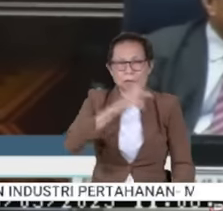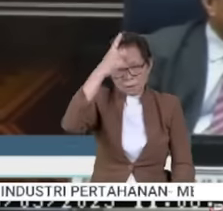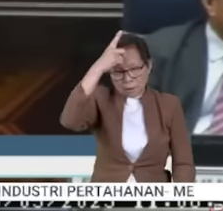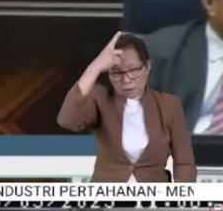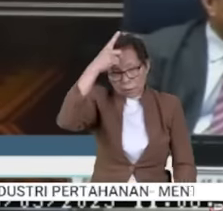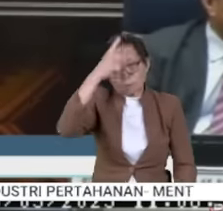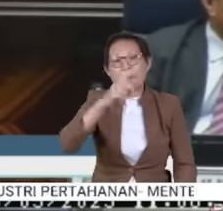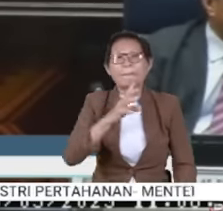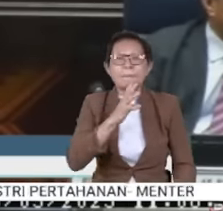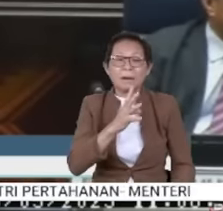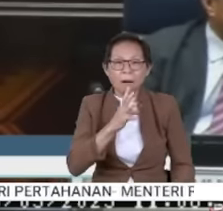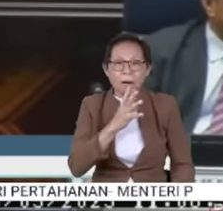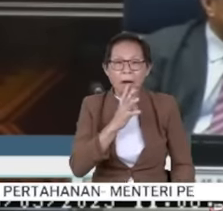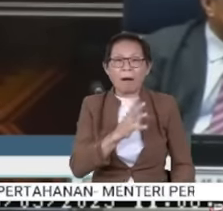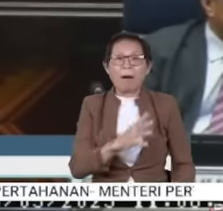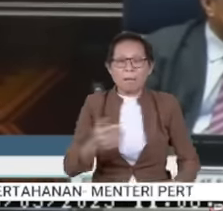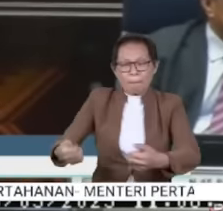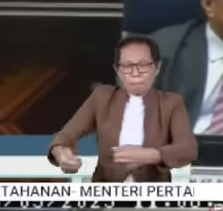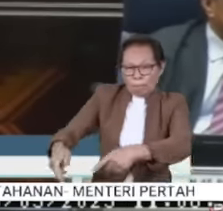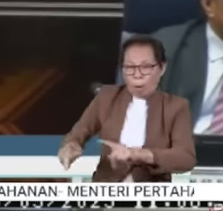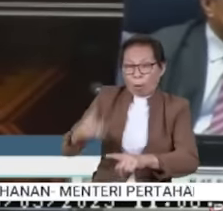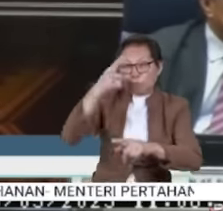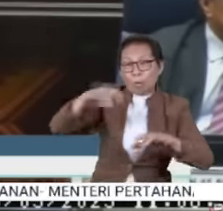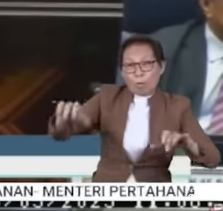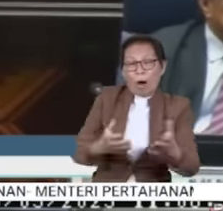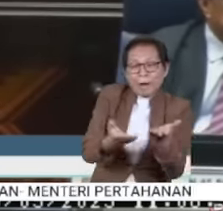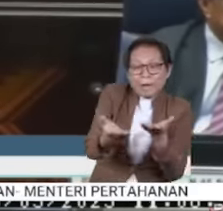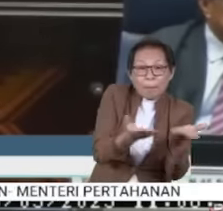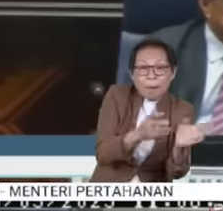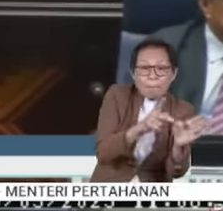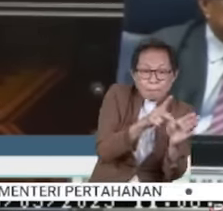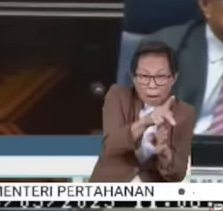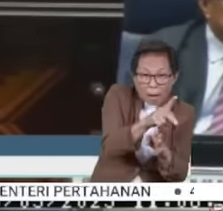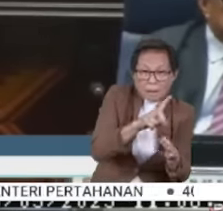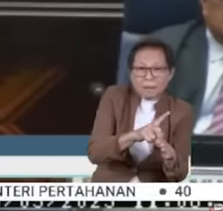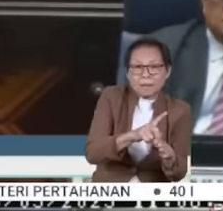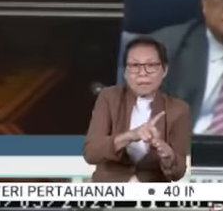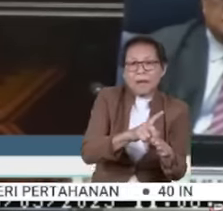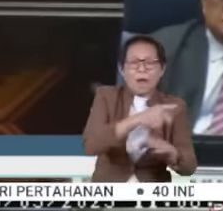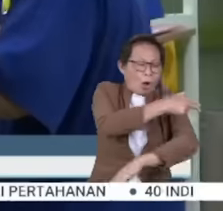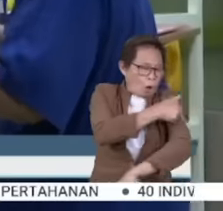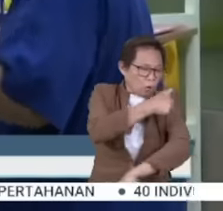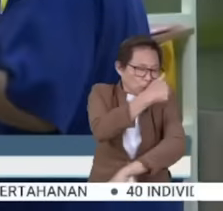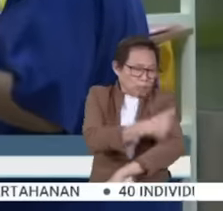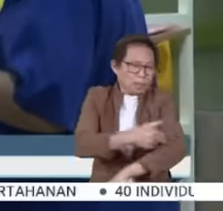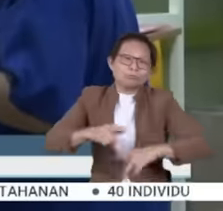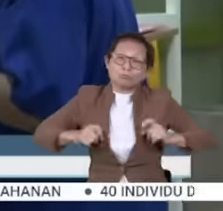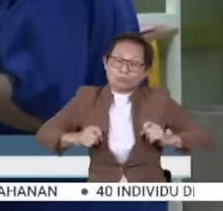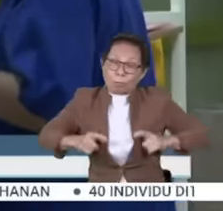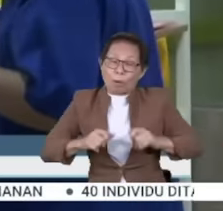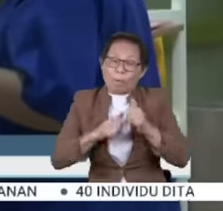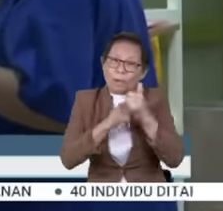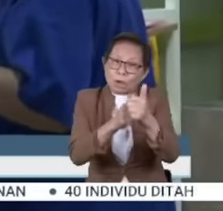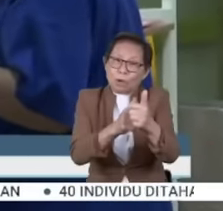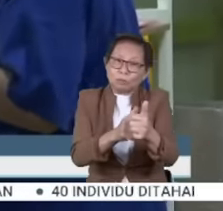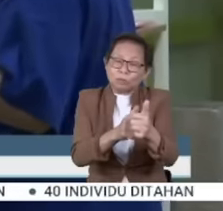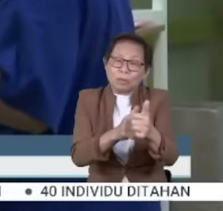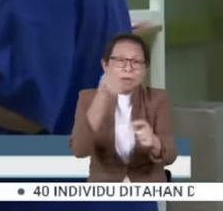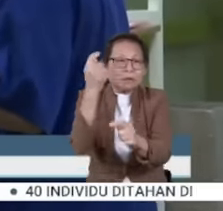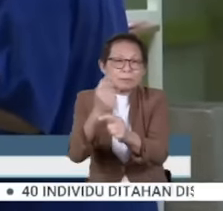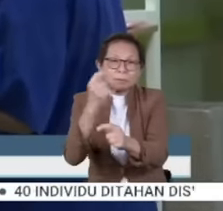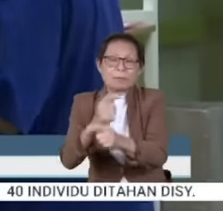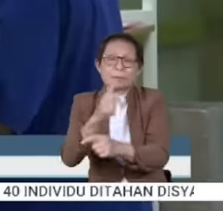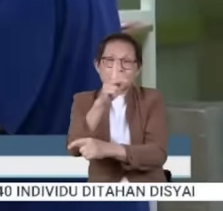berkata mereka turut diberikan peluang untuk menjalankan Hikmat kebakaran di facility facility swasta mengikut ketetapan